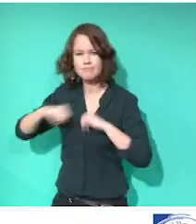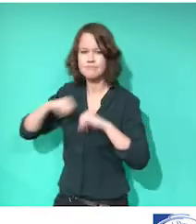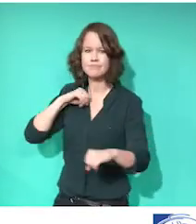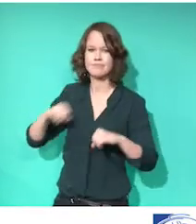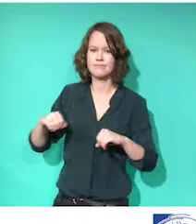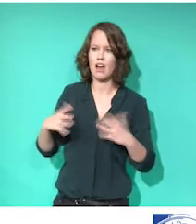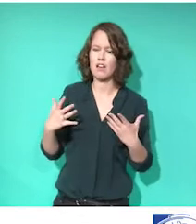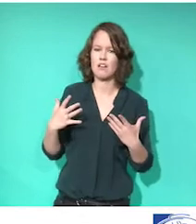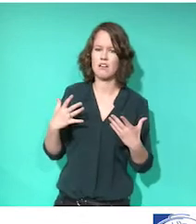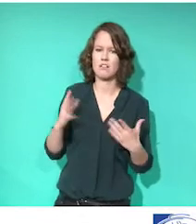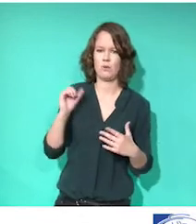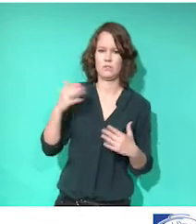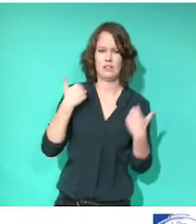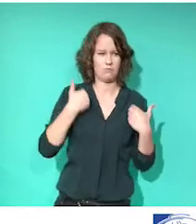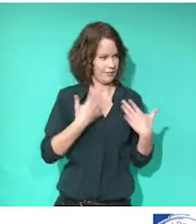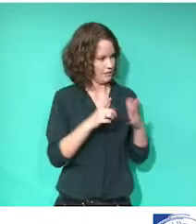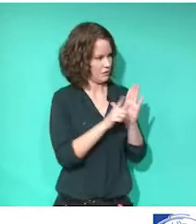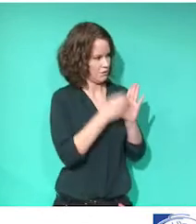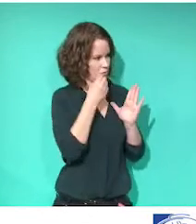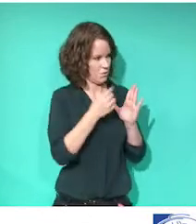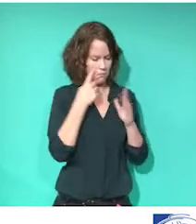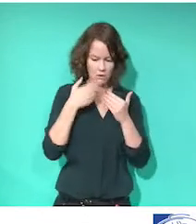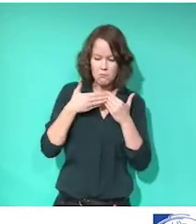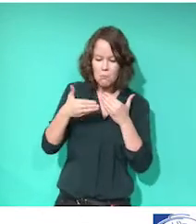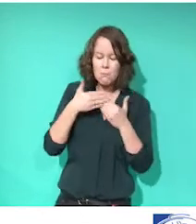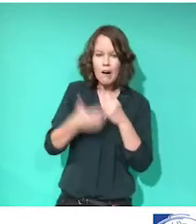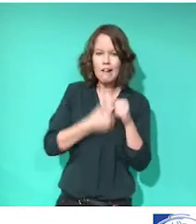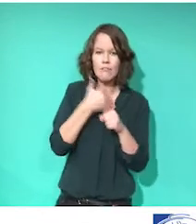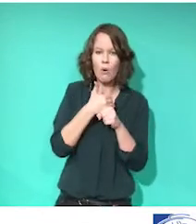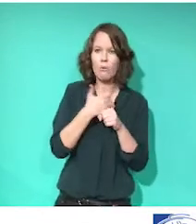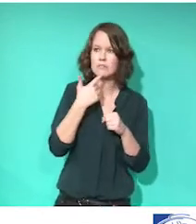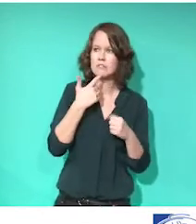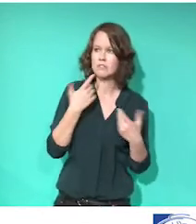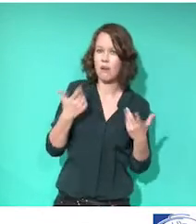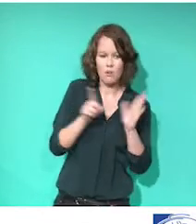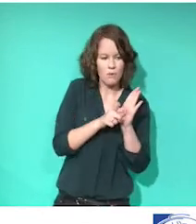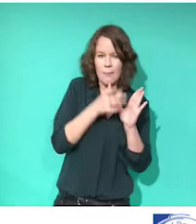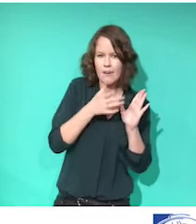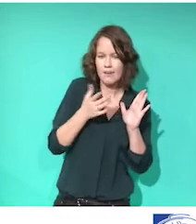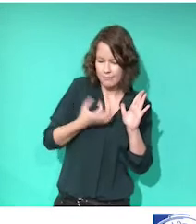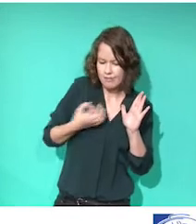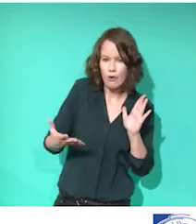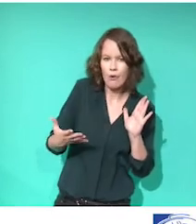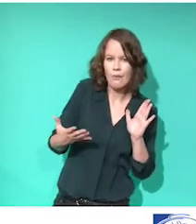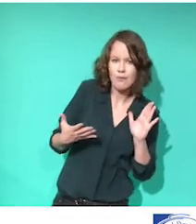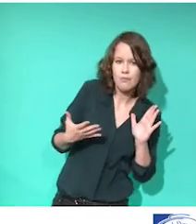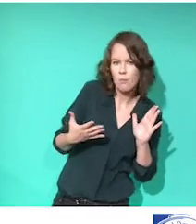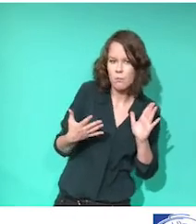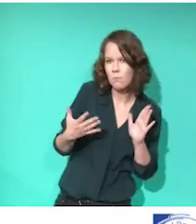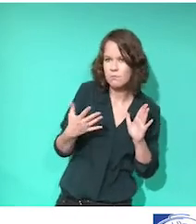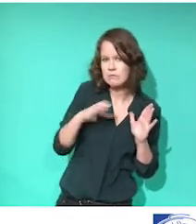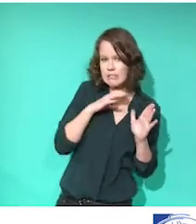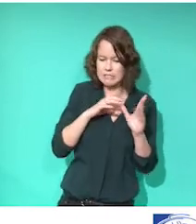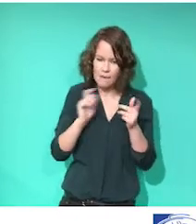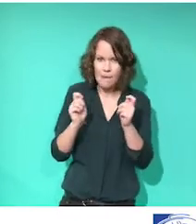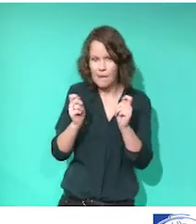ministre, c'est le moment où on se dit « mais qu'est-ce que je vais faire ? J'ai un an devant moi, je ne vais pas pouvoir faire une loi parce que j'ai à peine le temps, on va essayer d'en faire quelques-unes, mais... » Et